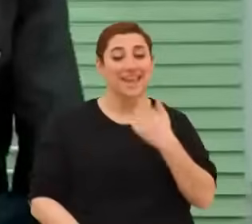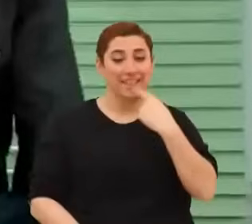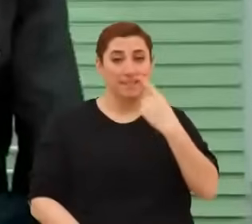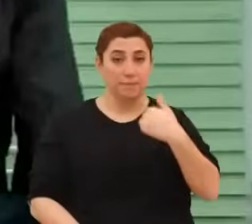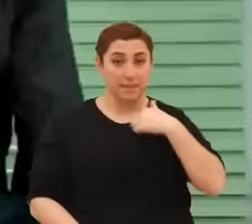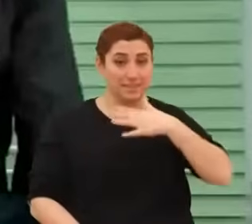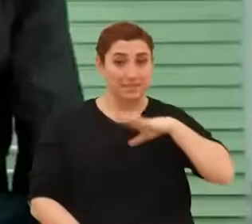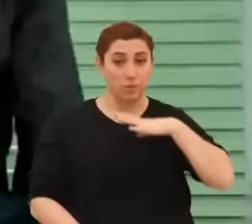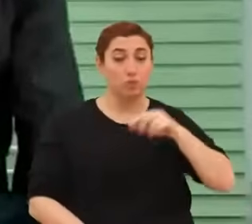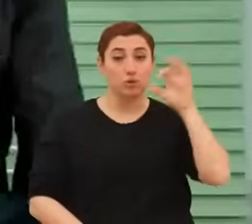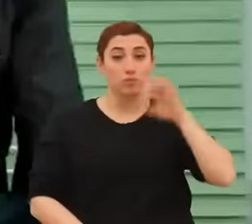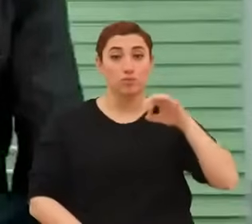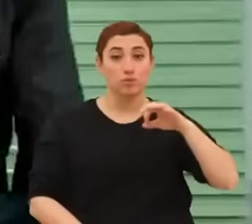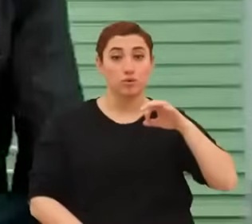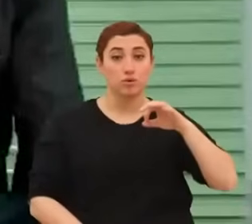demek ki bu